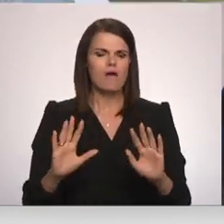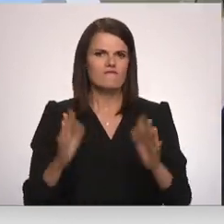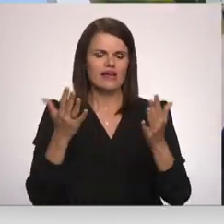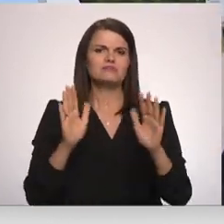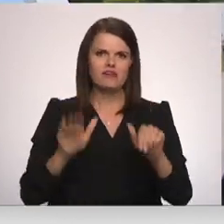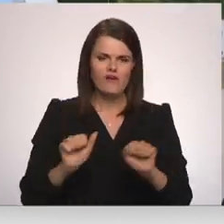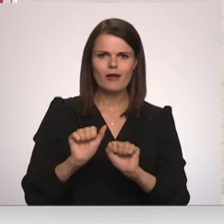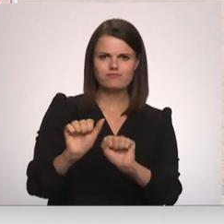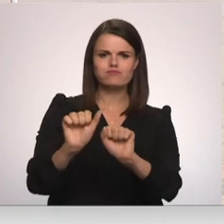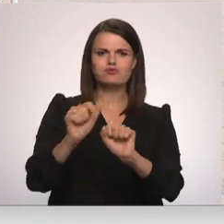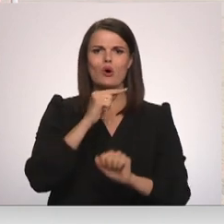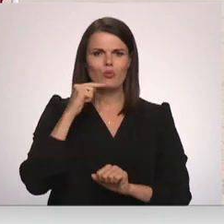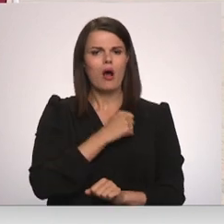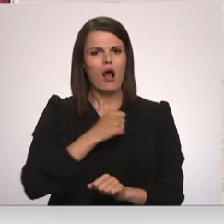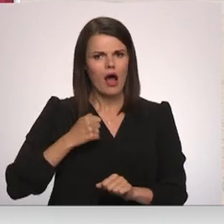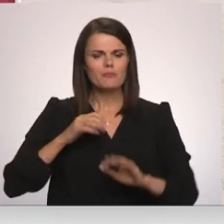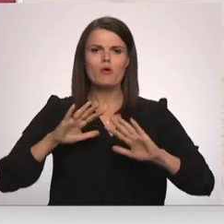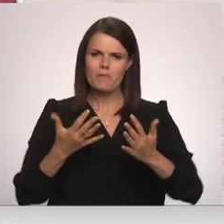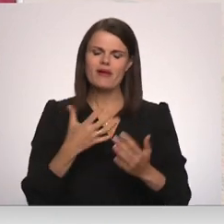jāuzvar.